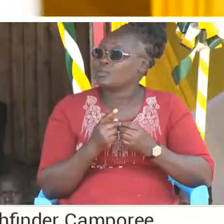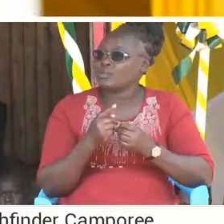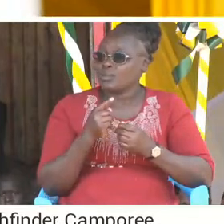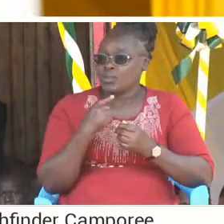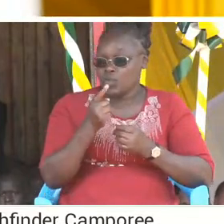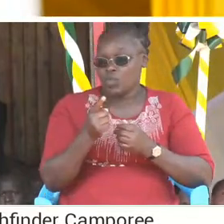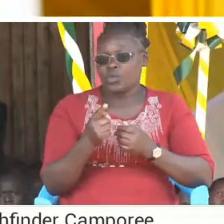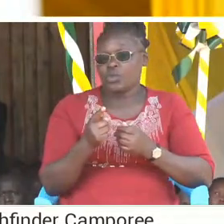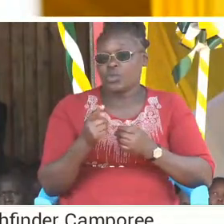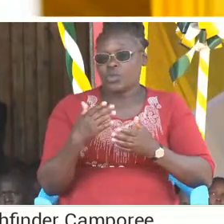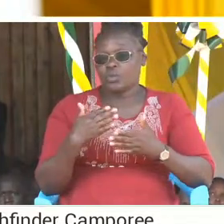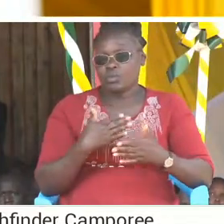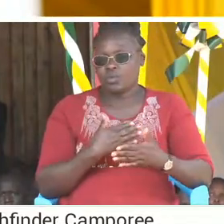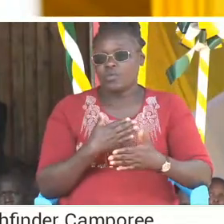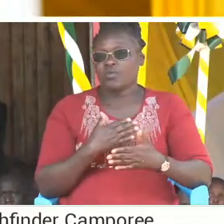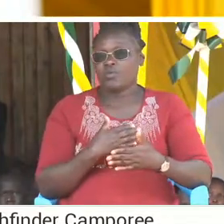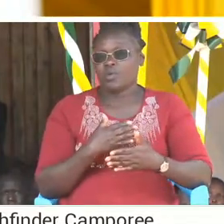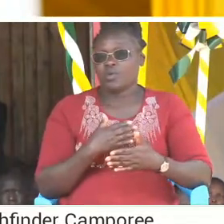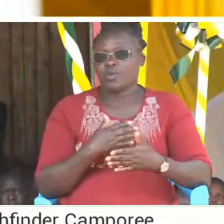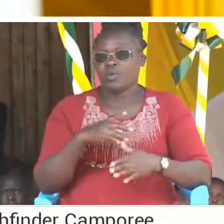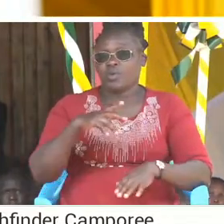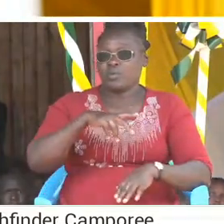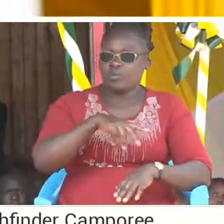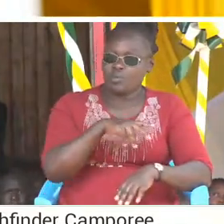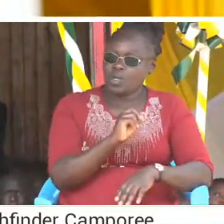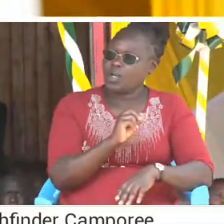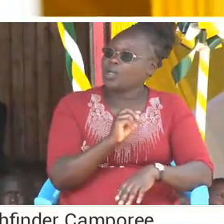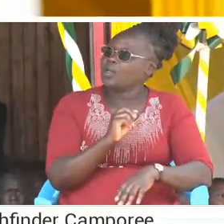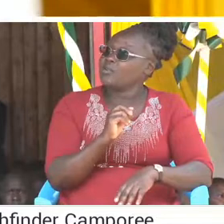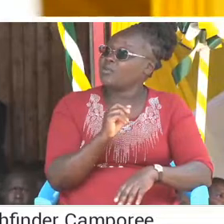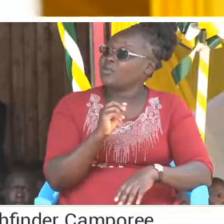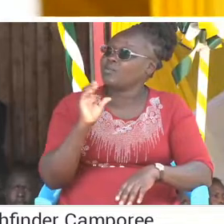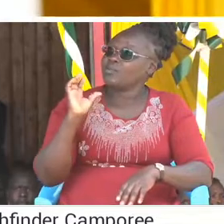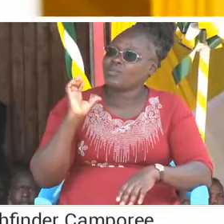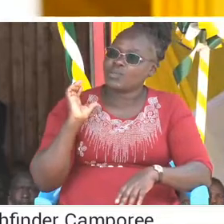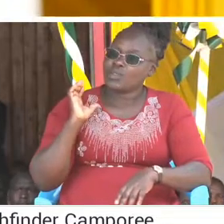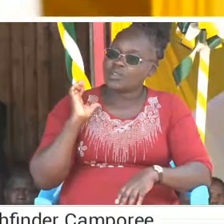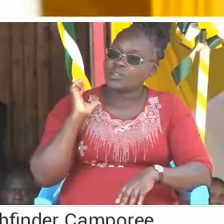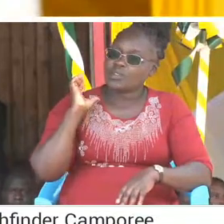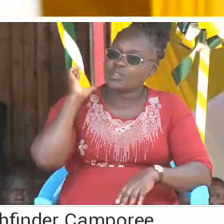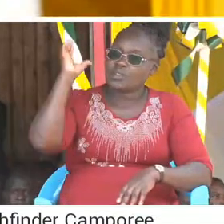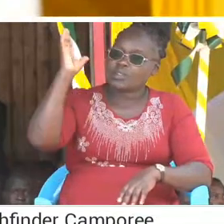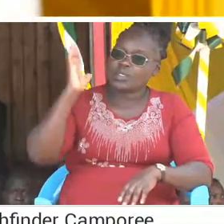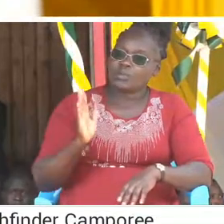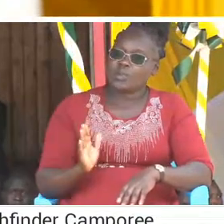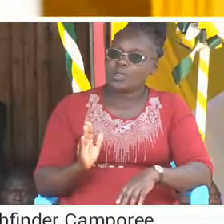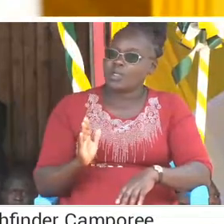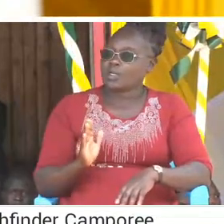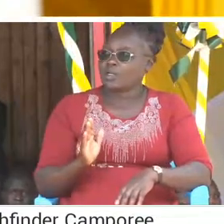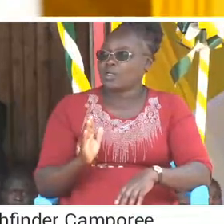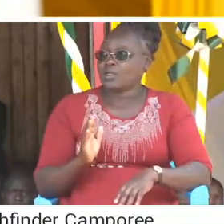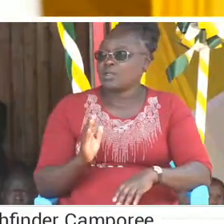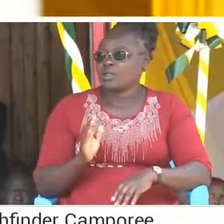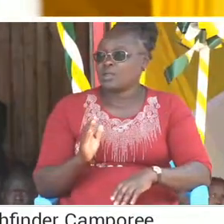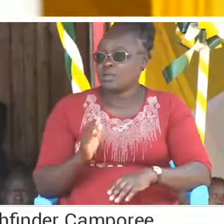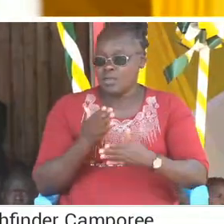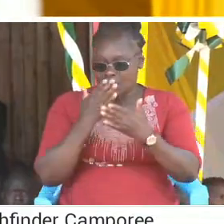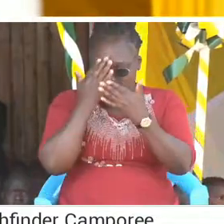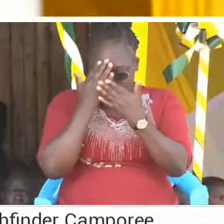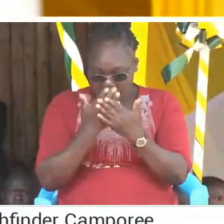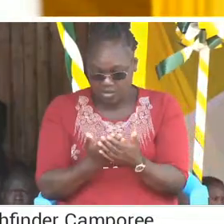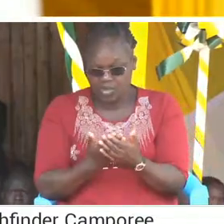hapa, chairman wetu wa kundi letu la Kiadventista hapa County Assembly ya Nandi, Mheshimiwa